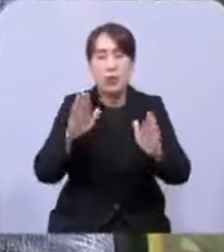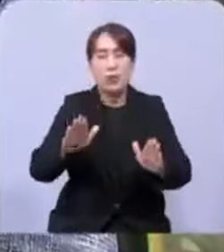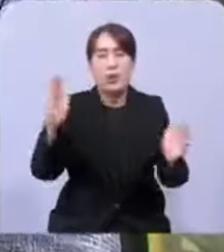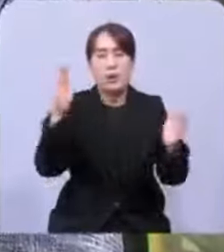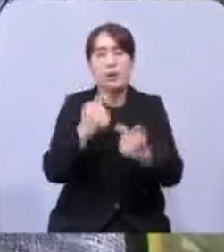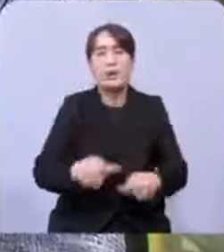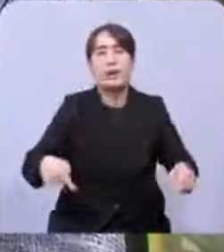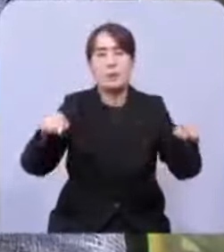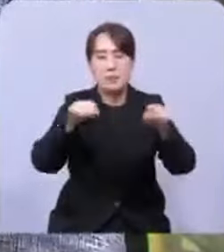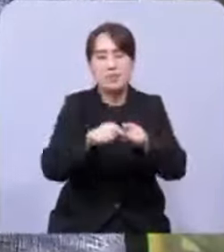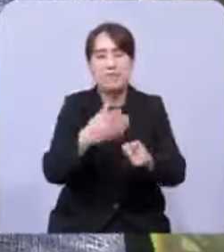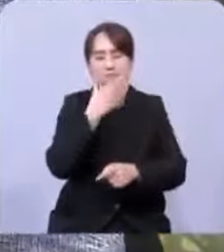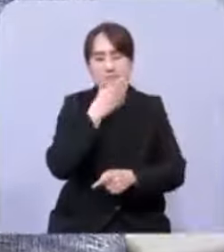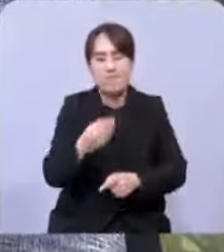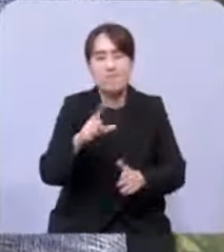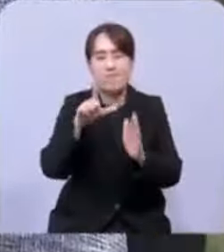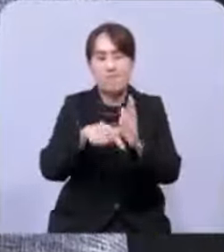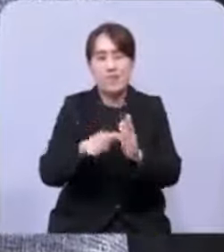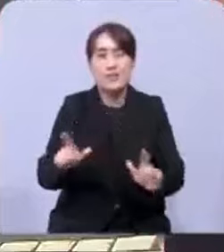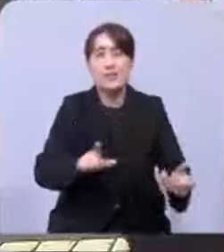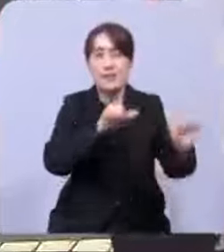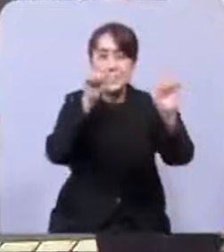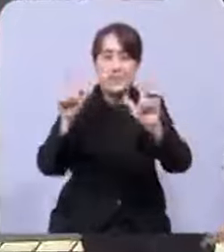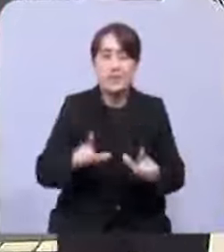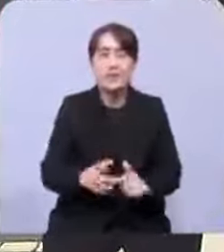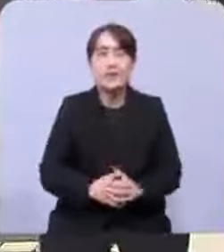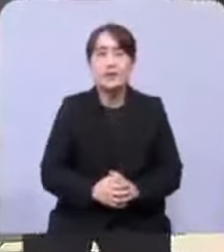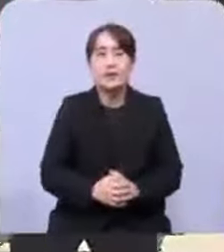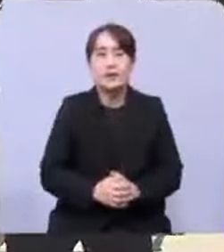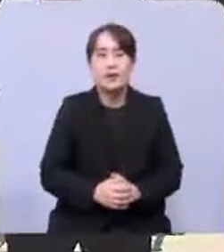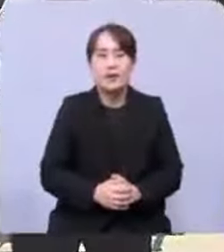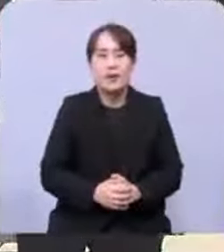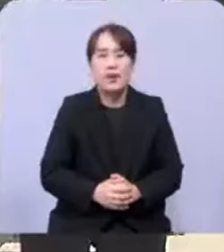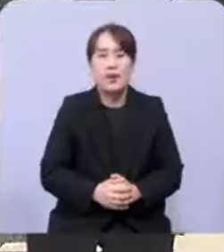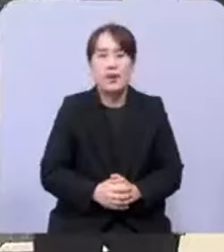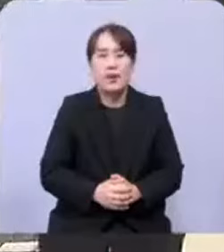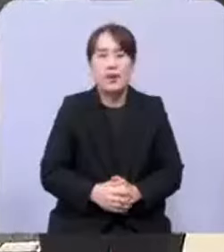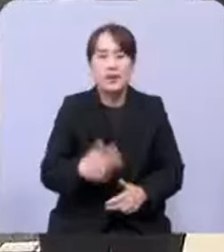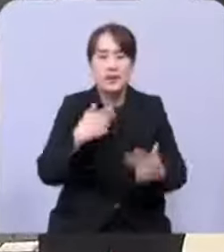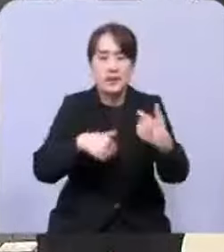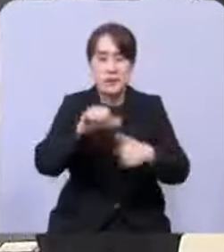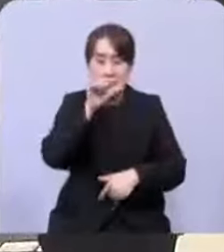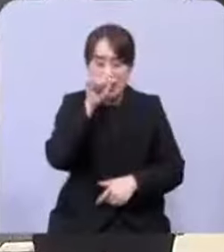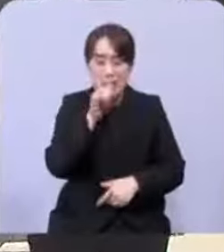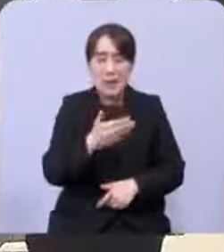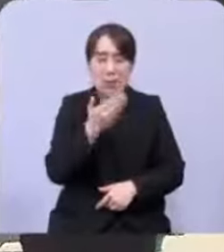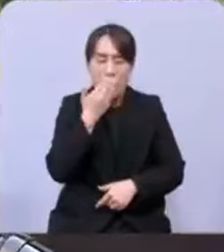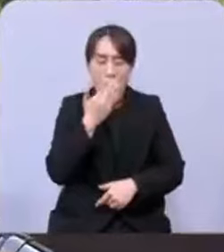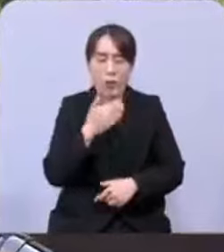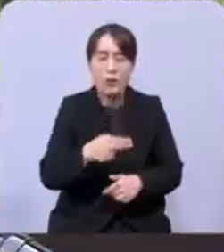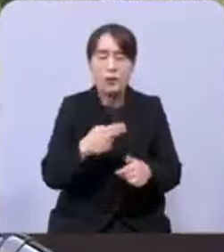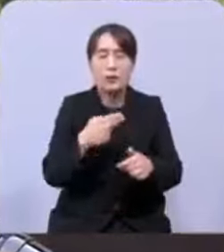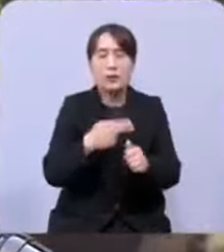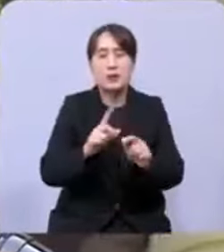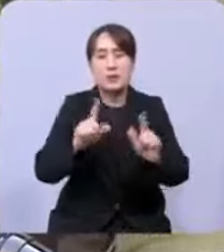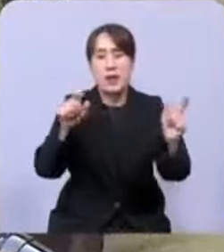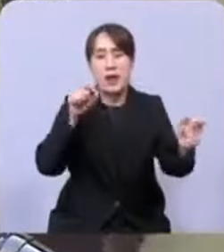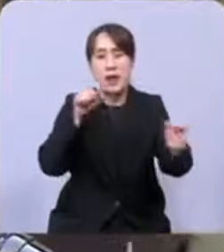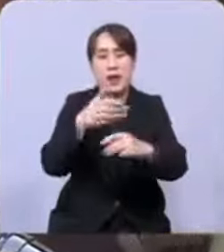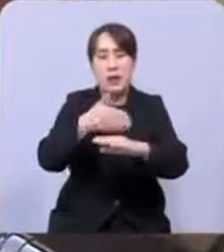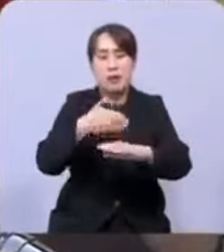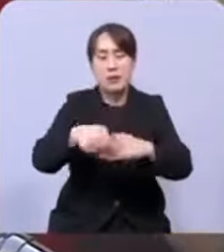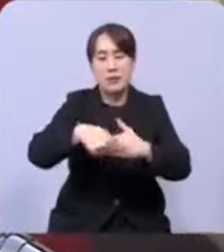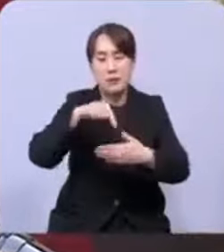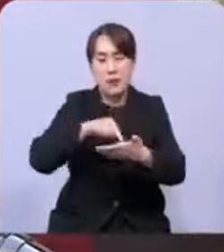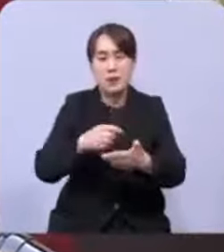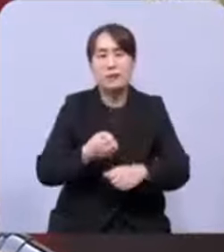생들과 함 행복한 시을 보내습니다 들썩한 운동경기와 식사중에 스승의 날을 두고 감사의 마음을